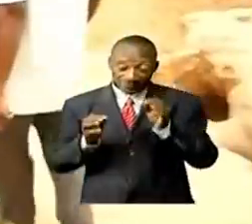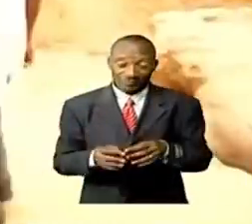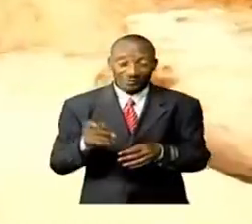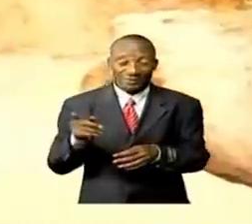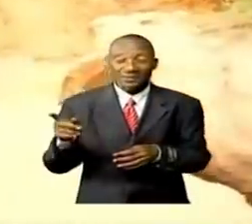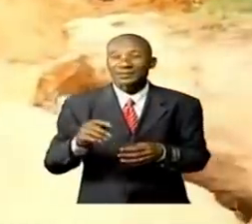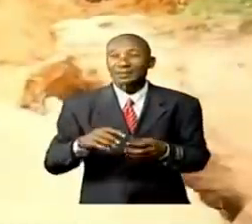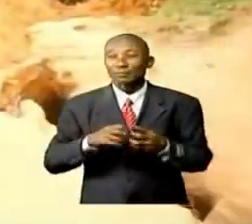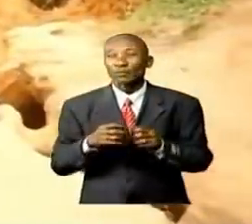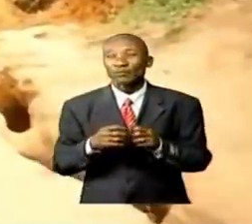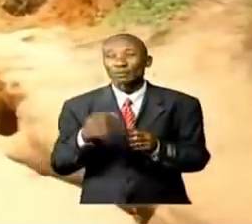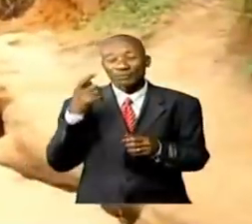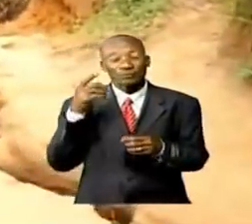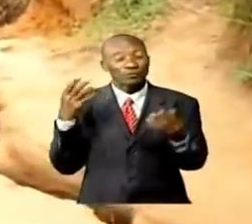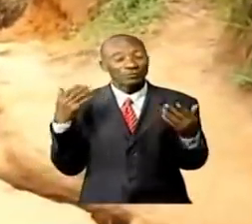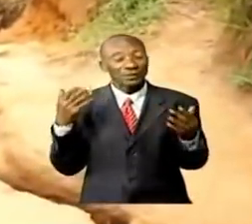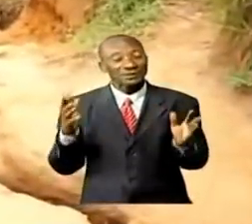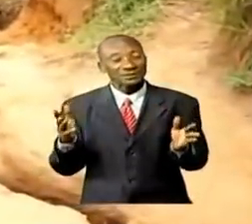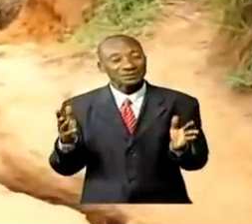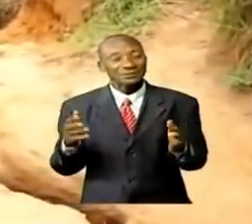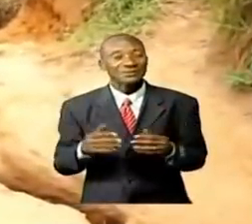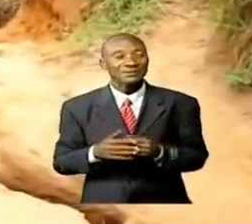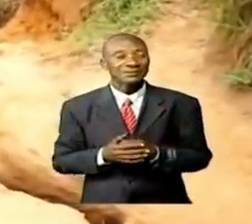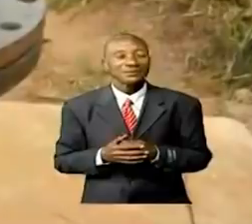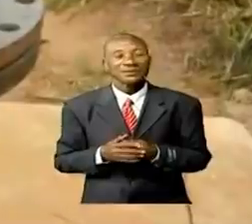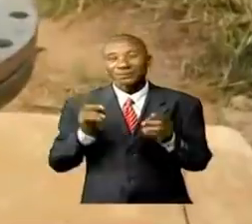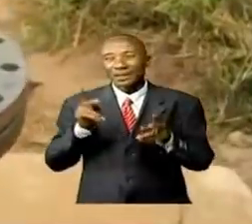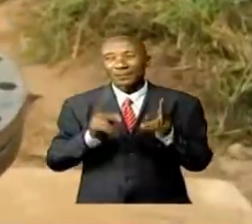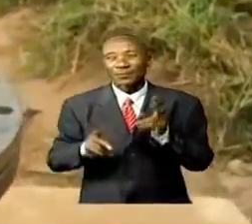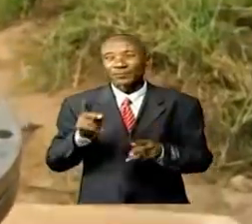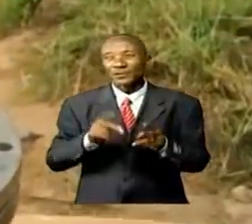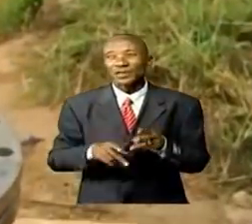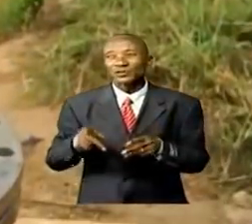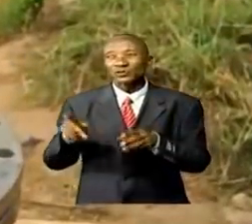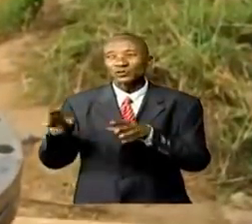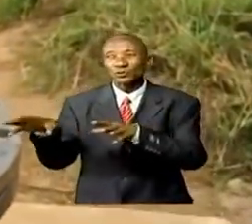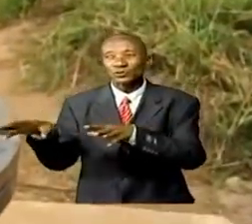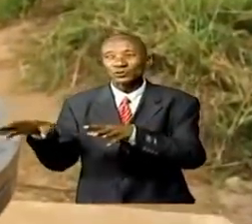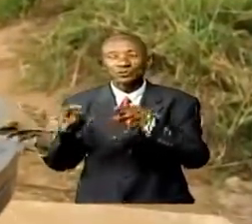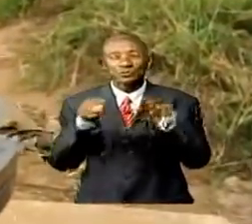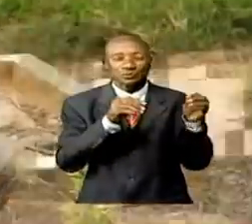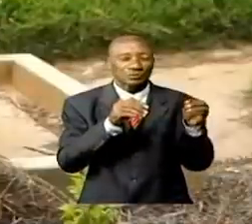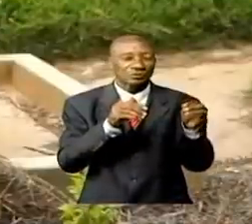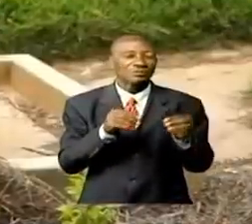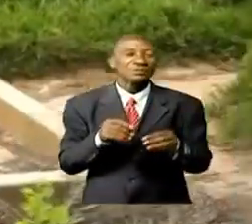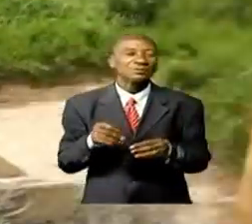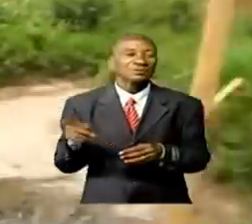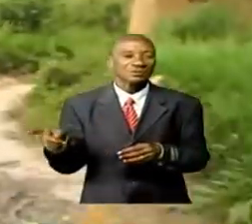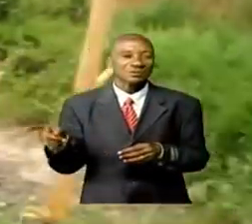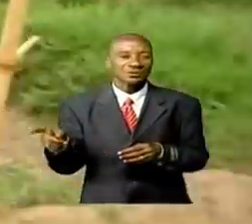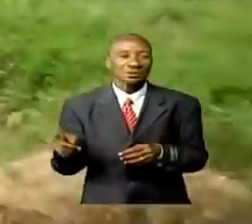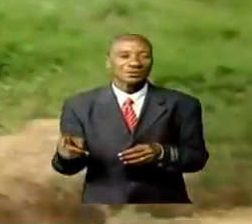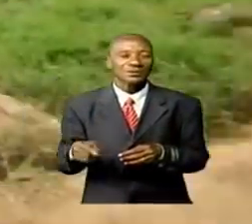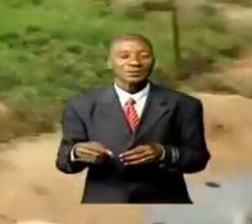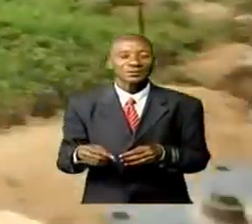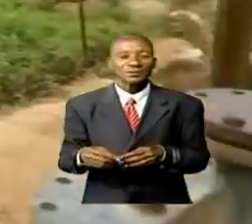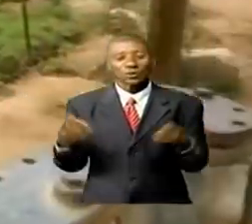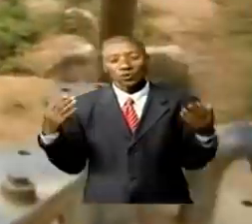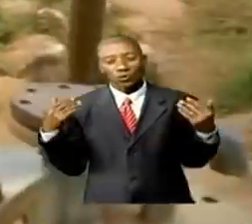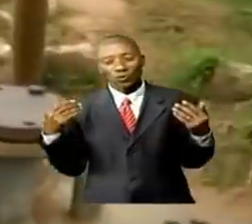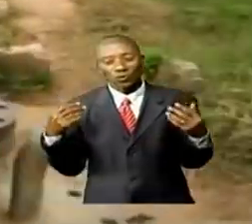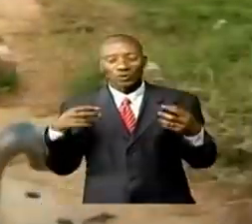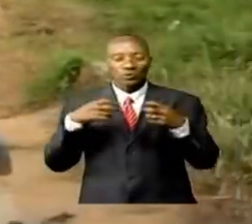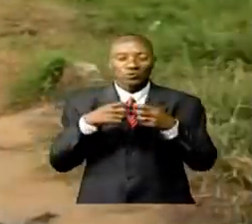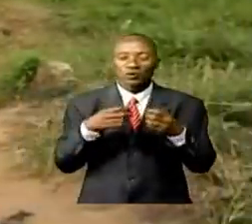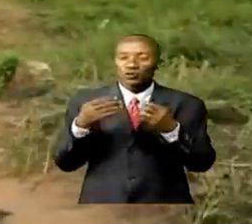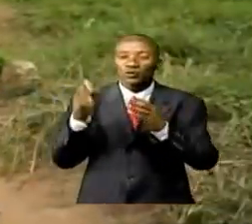Maison emportée, population forcée de quitter les lieux, réseau d'eau et d'électricité très perturbé, la cité de Dibaya est devenue